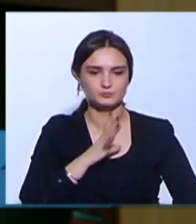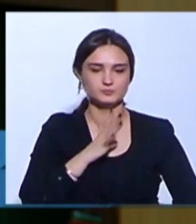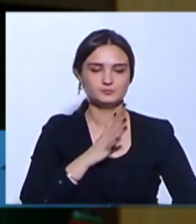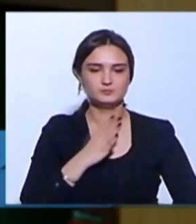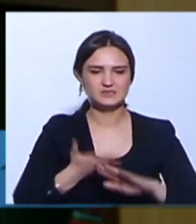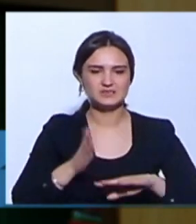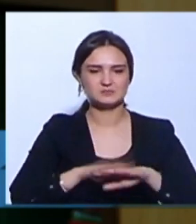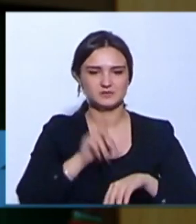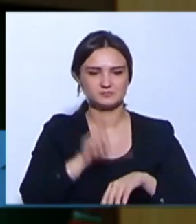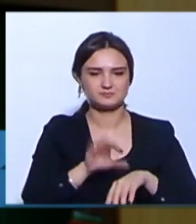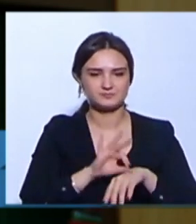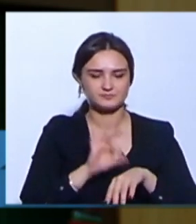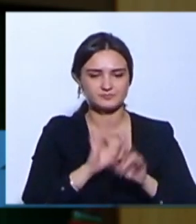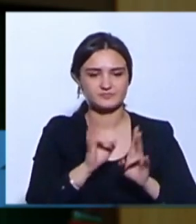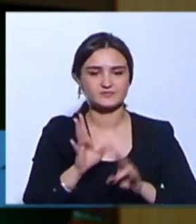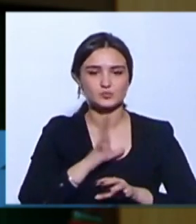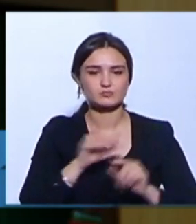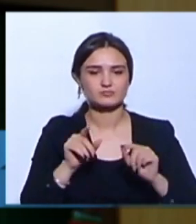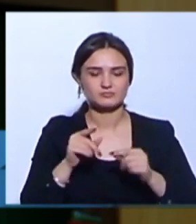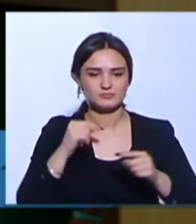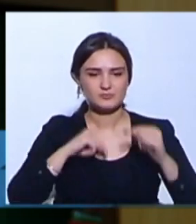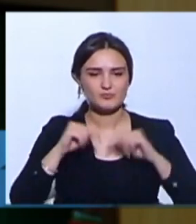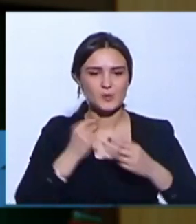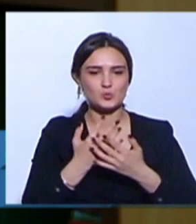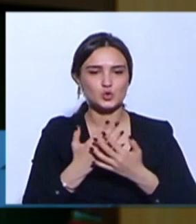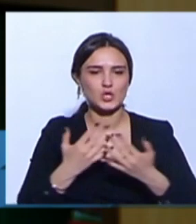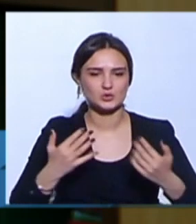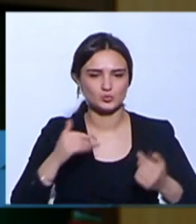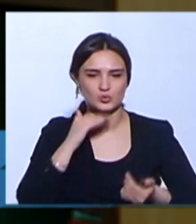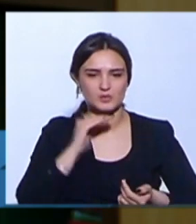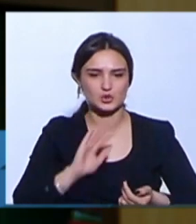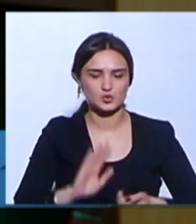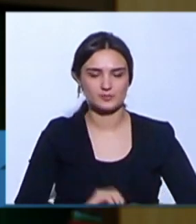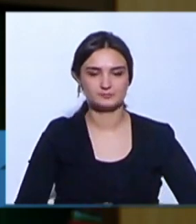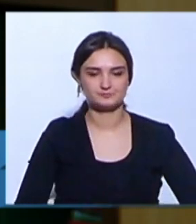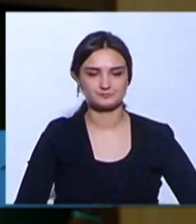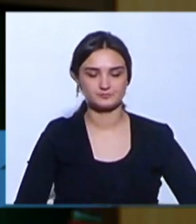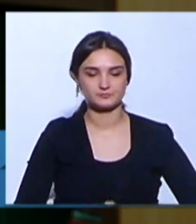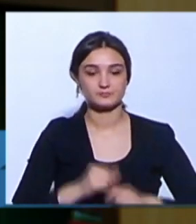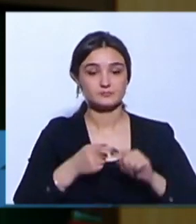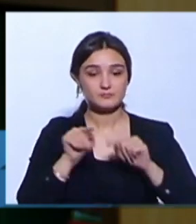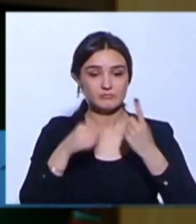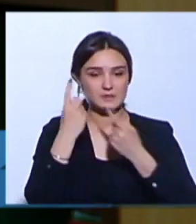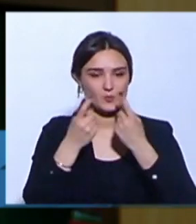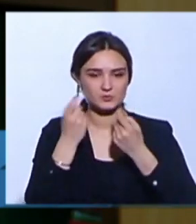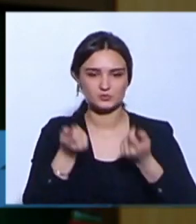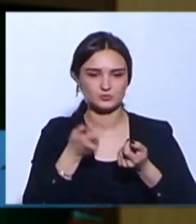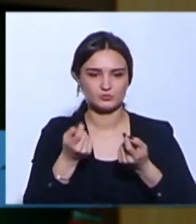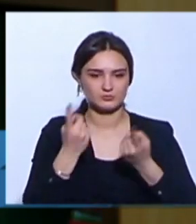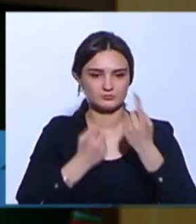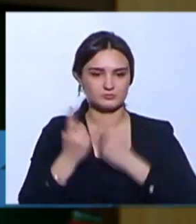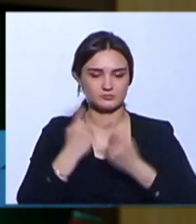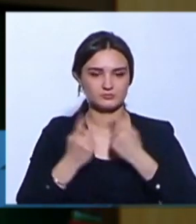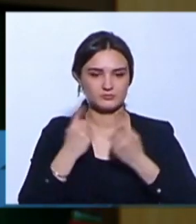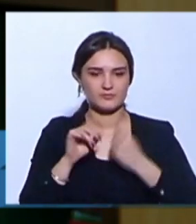იმ ძიმე პაციენტებთან, რომელთაც ჰქონდათ მულტიორგანული უკმარისობა. ანუ ეს არის ის ინფორმაცია, რომელსაც ჩვენ